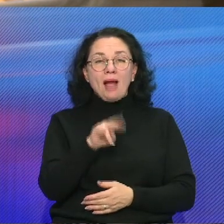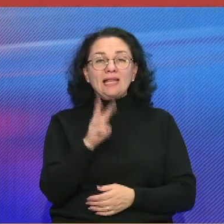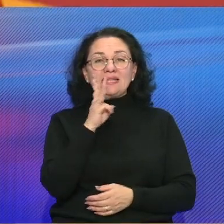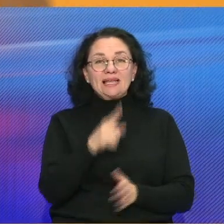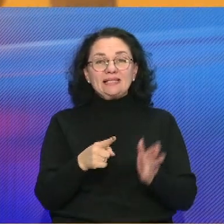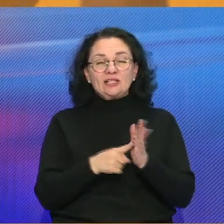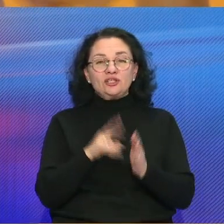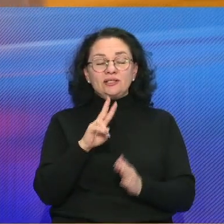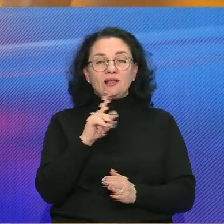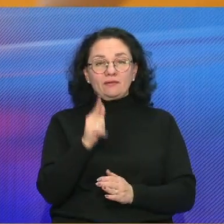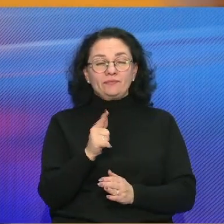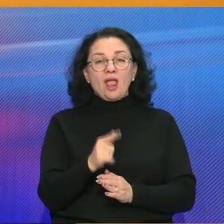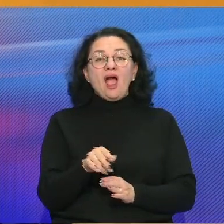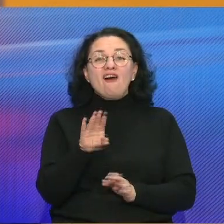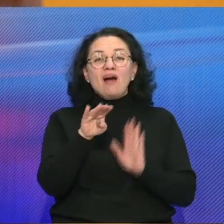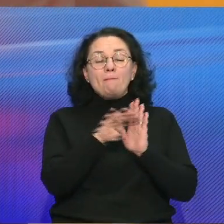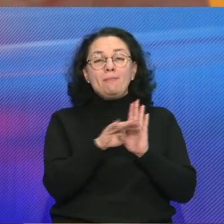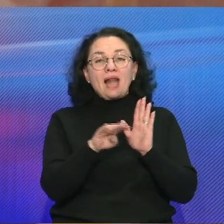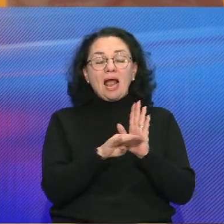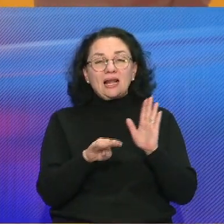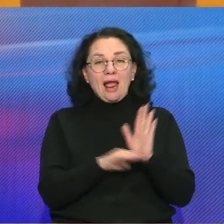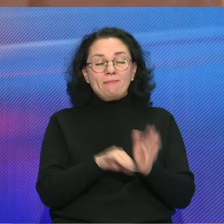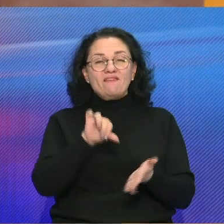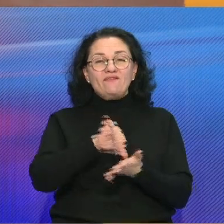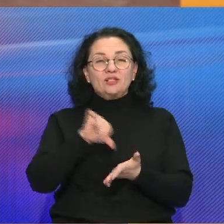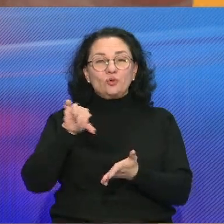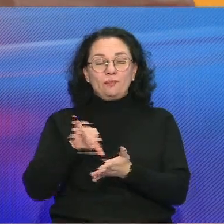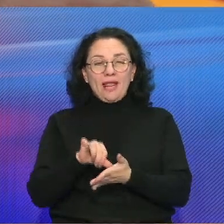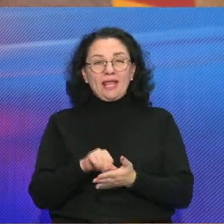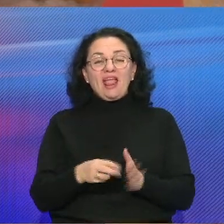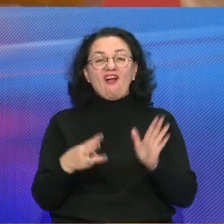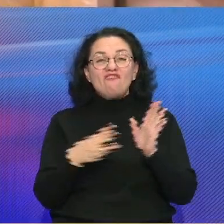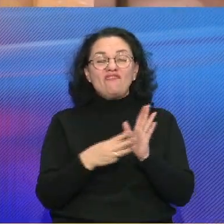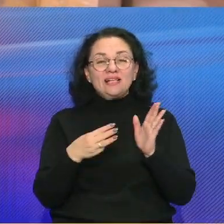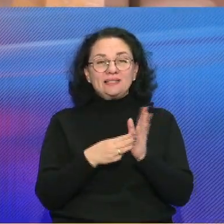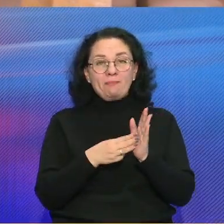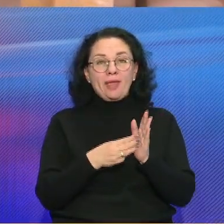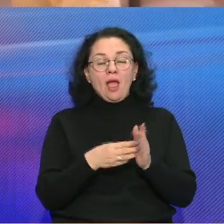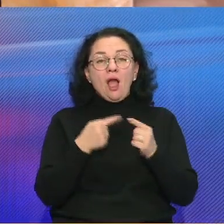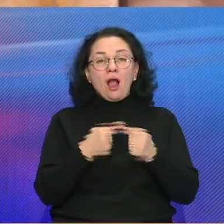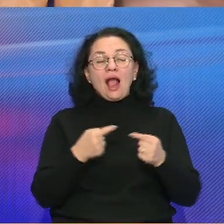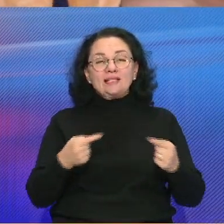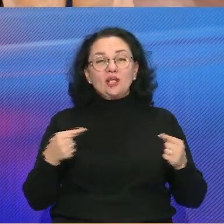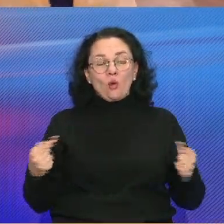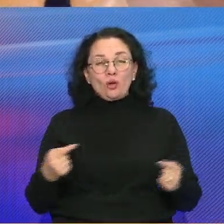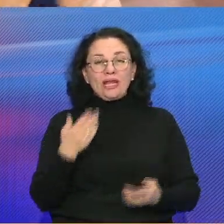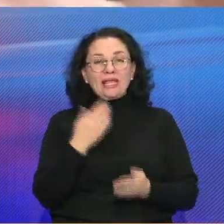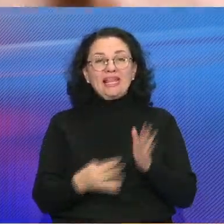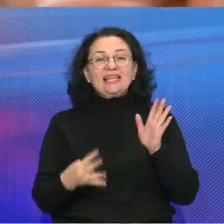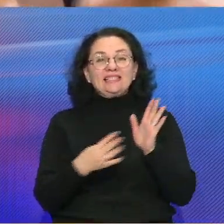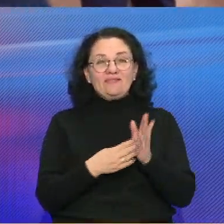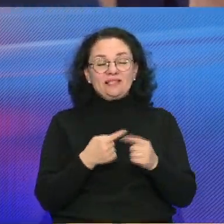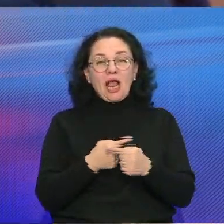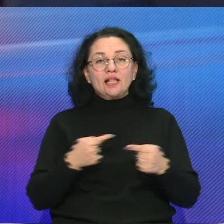килограмм. У праграме спаборніцтва выступленні дзяўчат у 8 вагавых катэгорыях, юнакоў у 9. Сярод